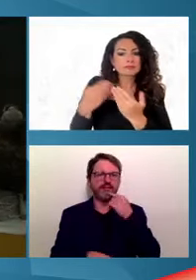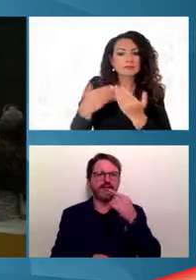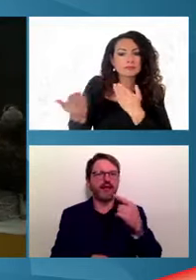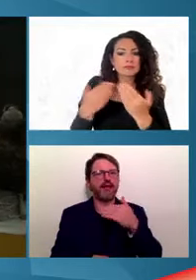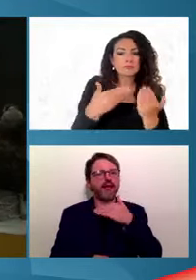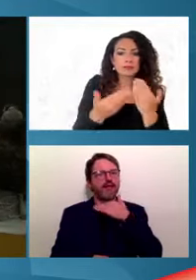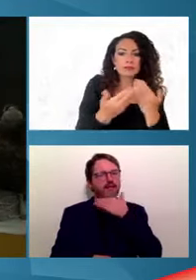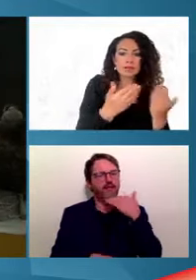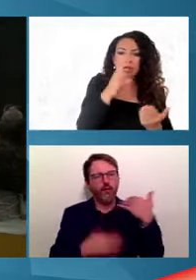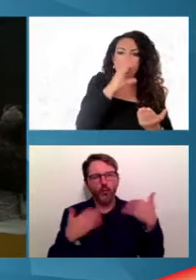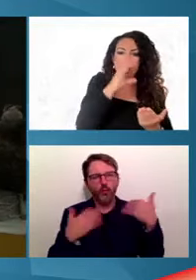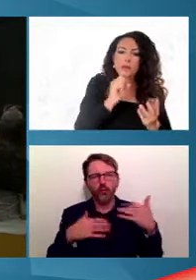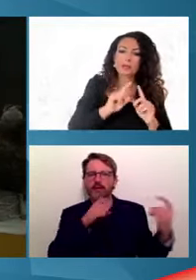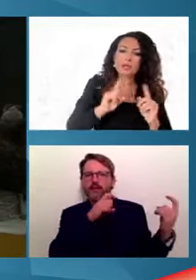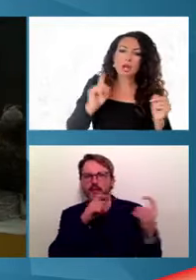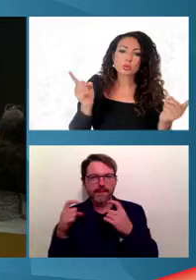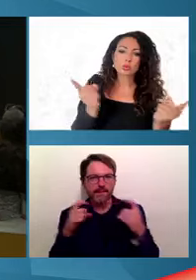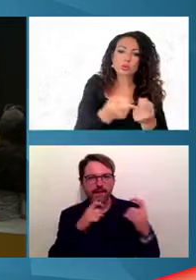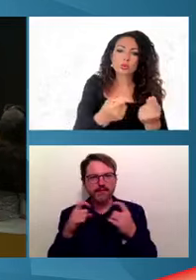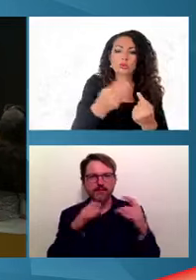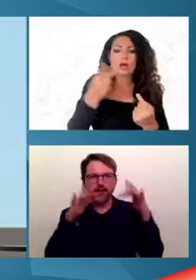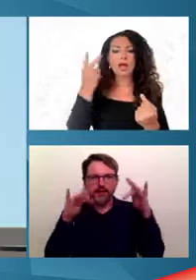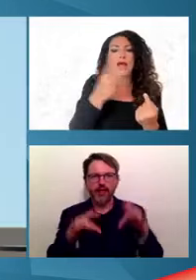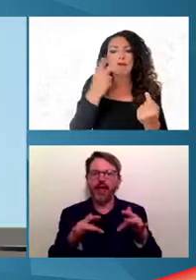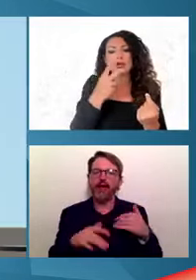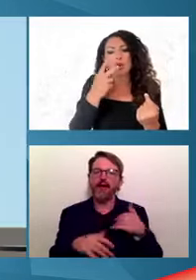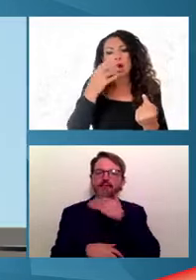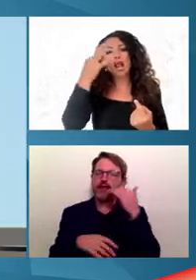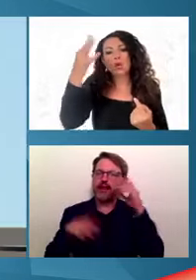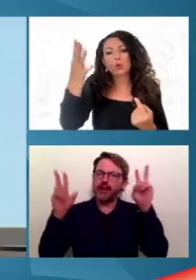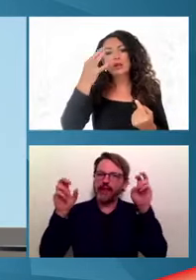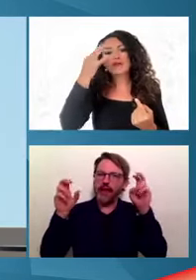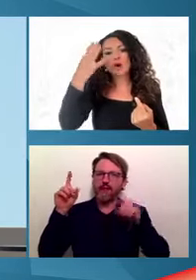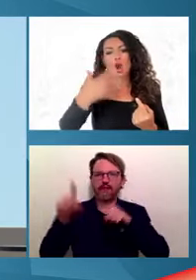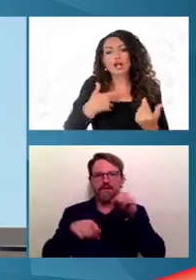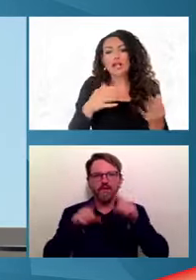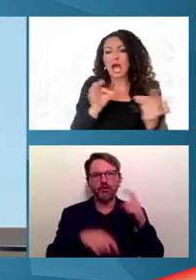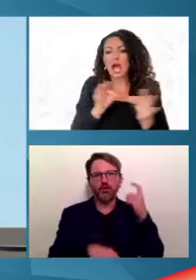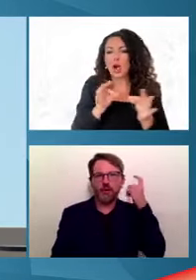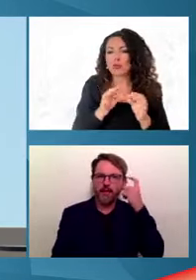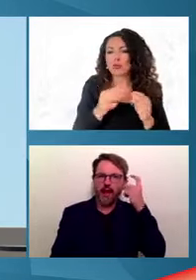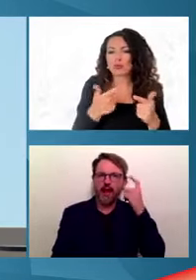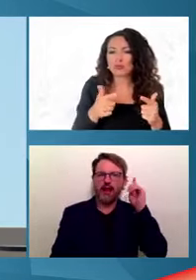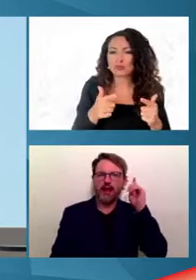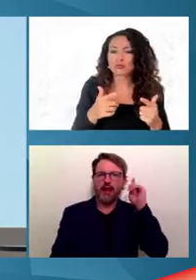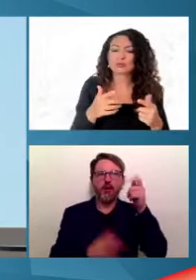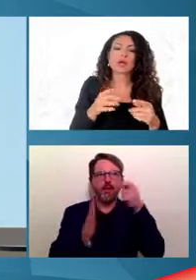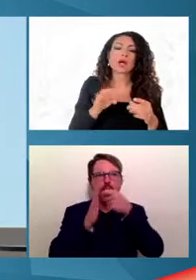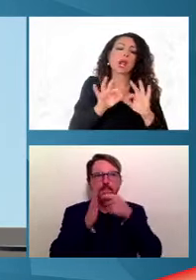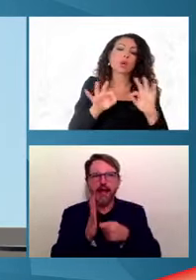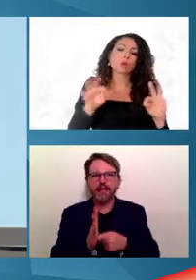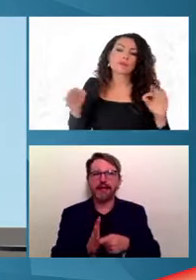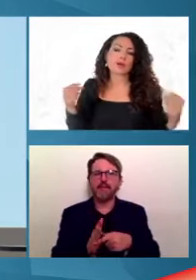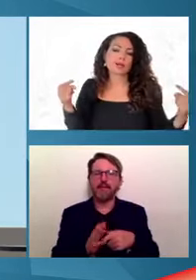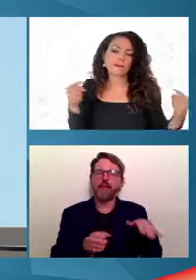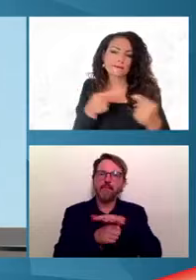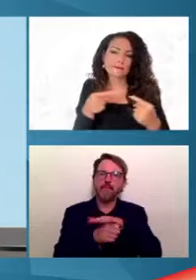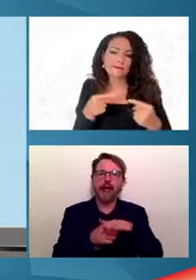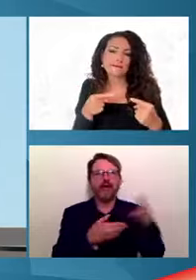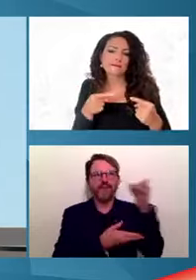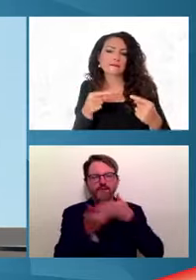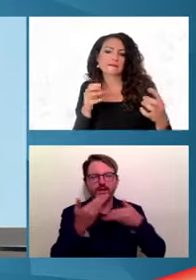Debatten teilweise bei vielen Themen, bei zu setzenden Maßnahmen im Bereich der Wirtschaft, der